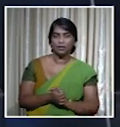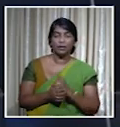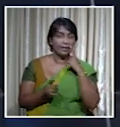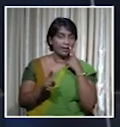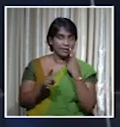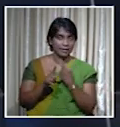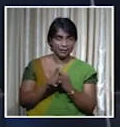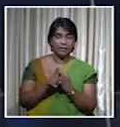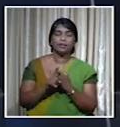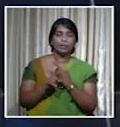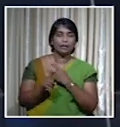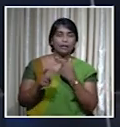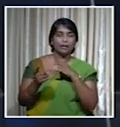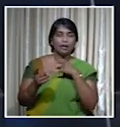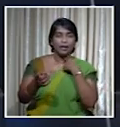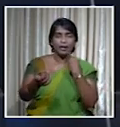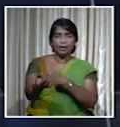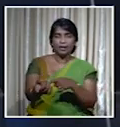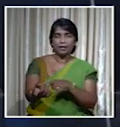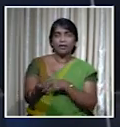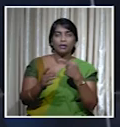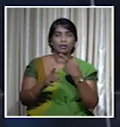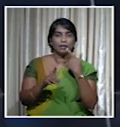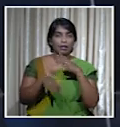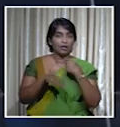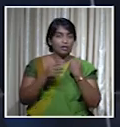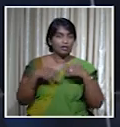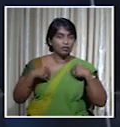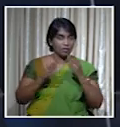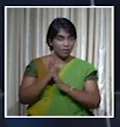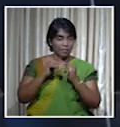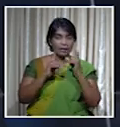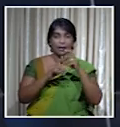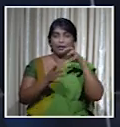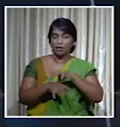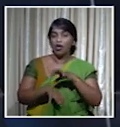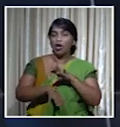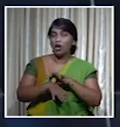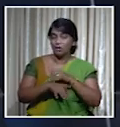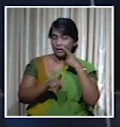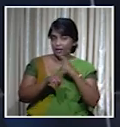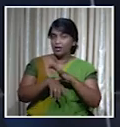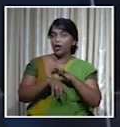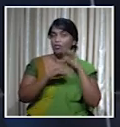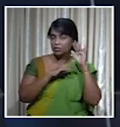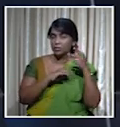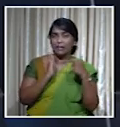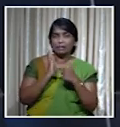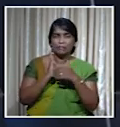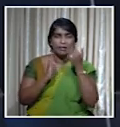මහනුවර තලසීමියා රෝගයේ පිළිබඳව ඔබතුමාගේ දිස්ත්‍රික්කයේ සෞඛ්‍ය අමාත්‍යතුමාගේ දිස්ත්‍රික්කයේ මහරුවන රෝහලේ අපේ